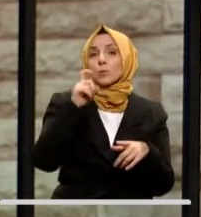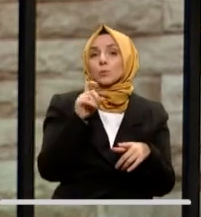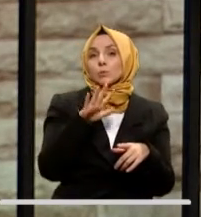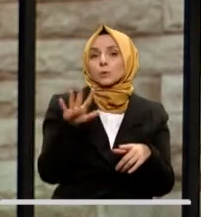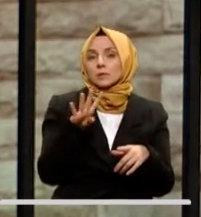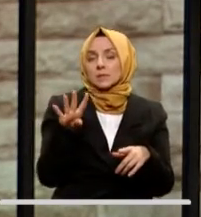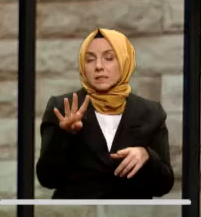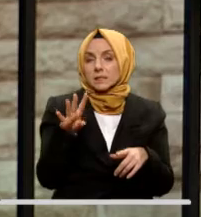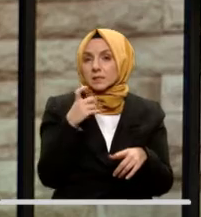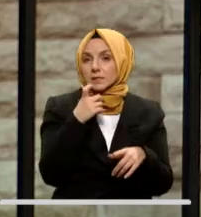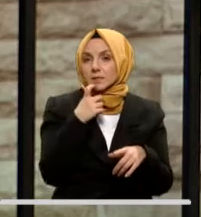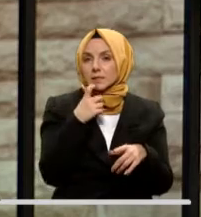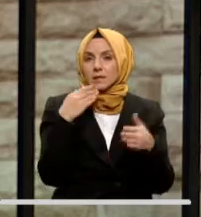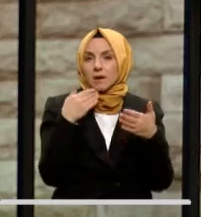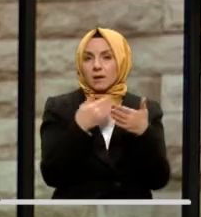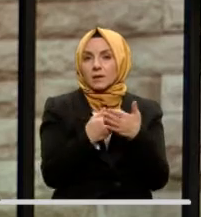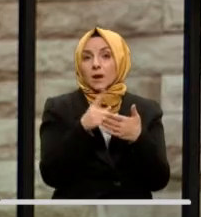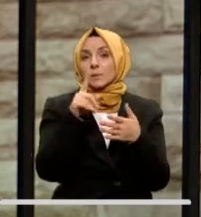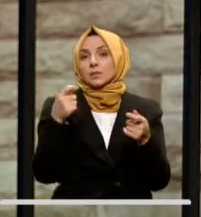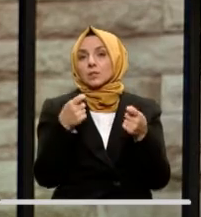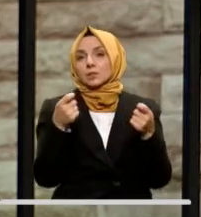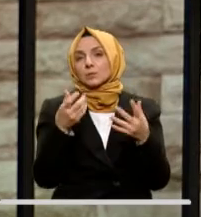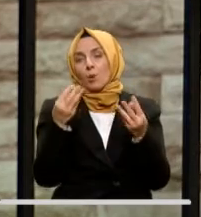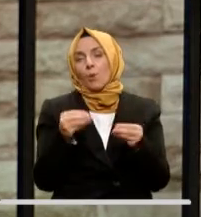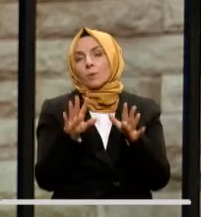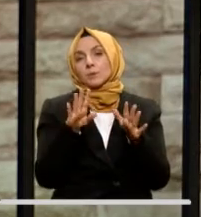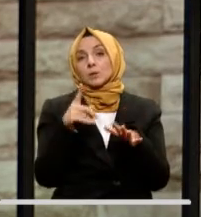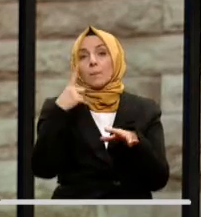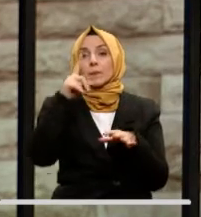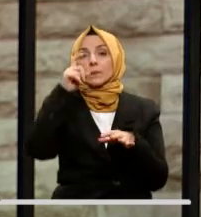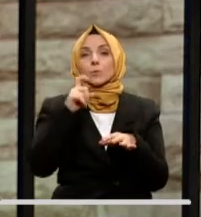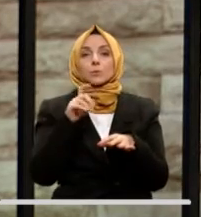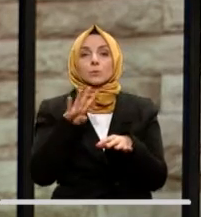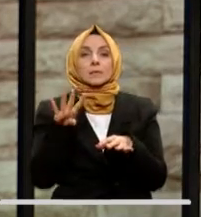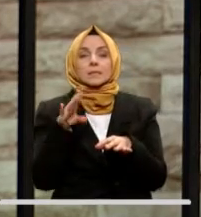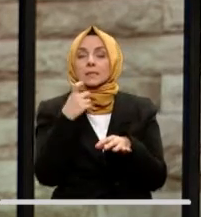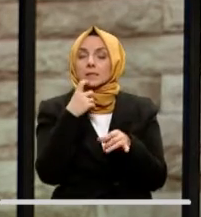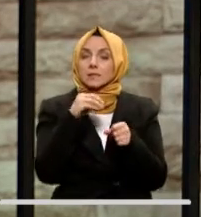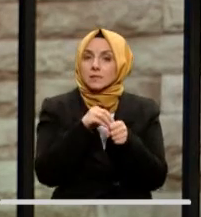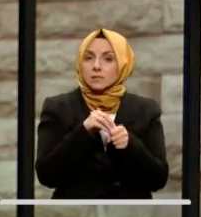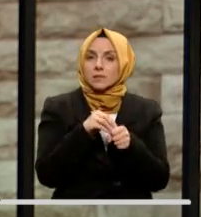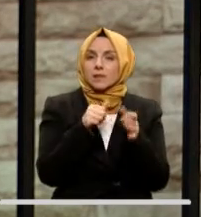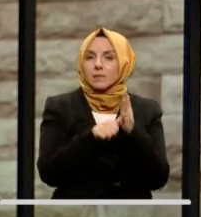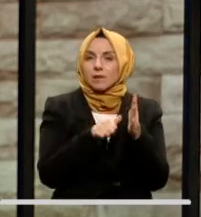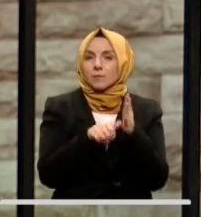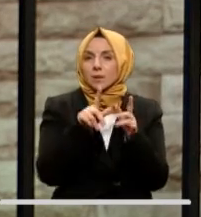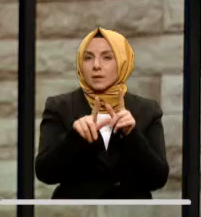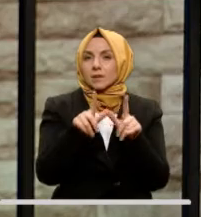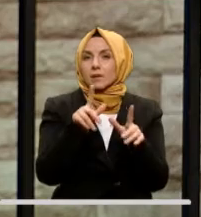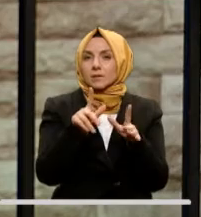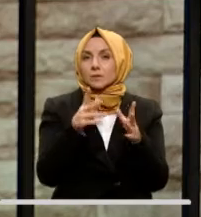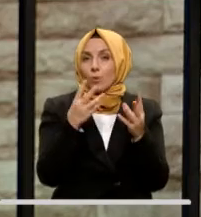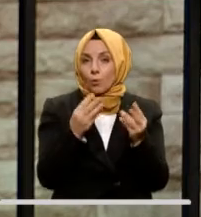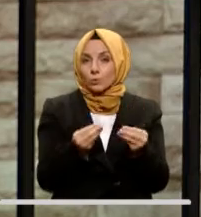manada bir takvim çalışması ele alınmamış 1940'lı yıllarda takvim ihtiyacı ortaya çıkmış insanlar artık